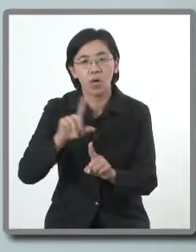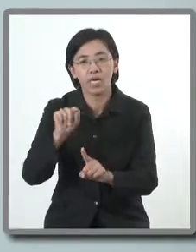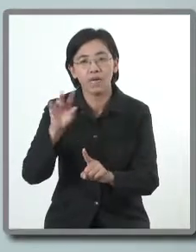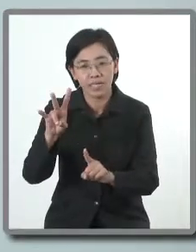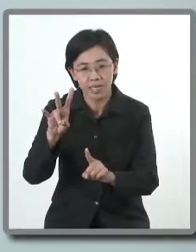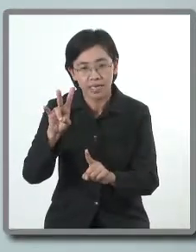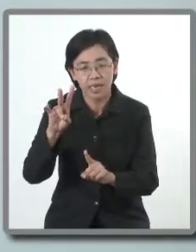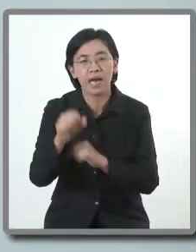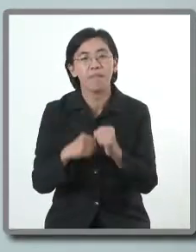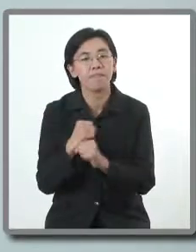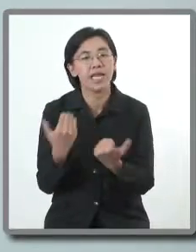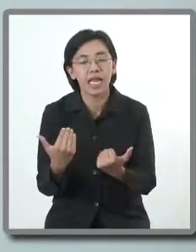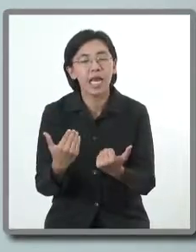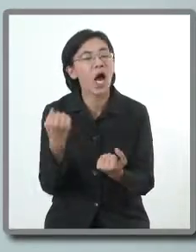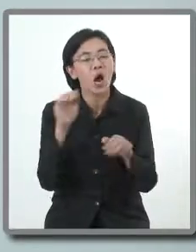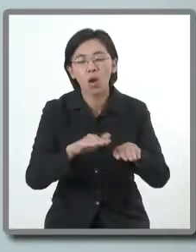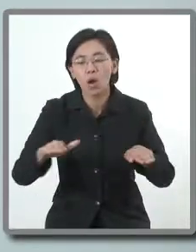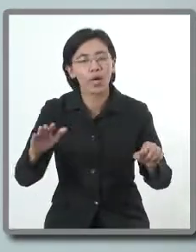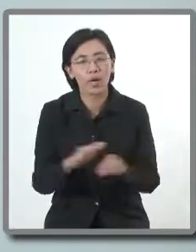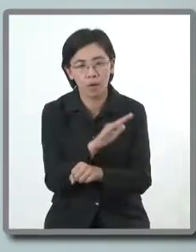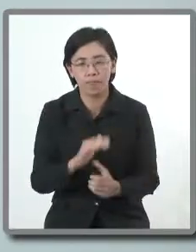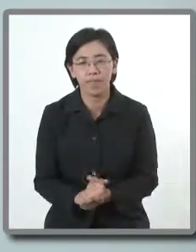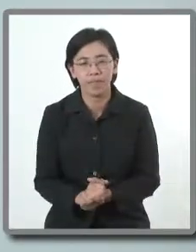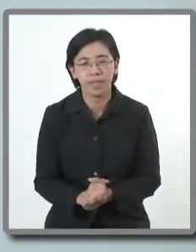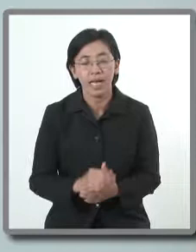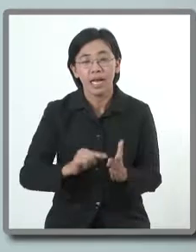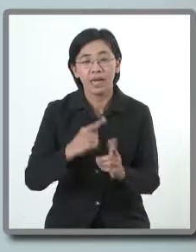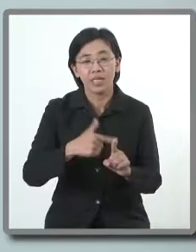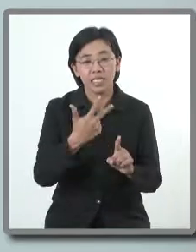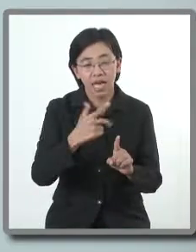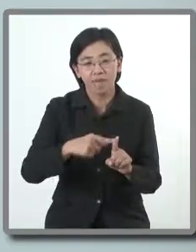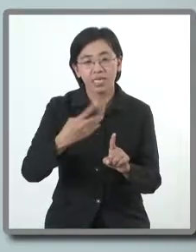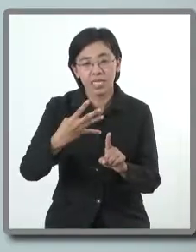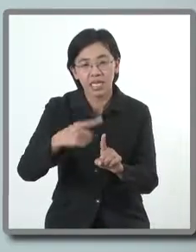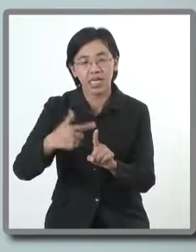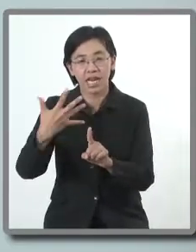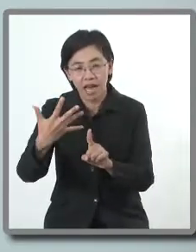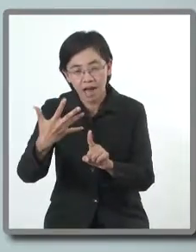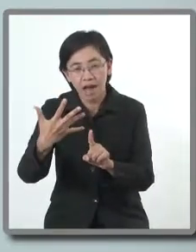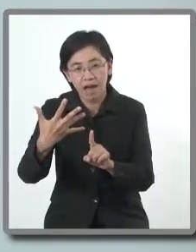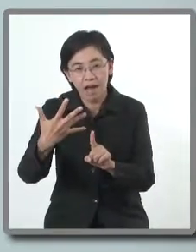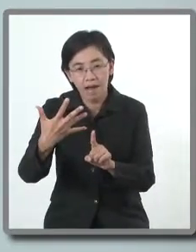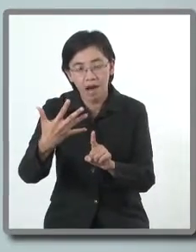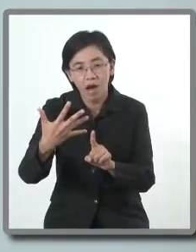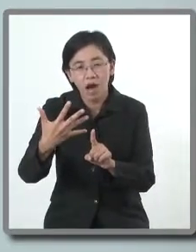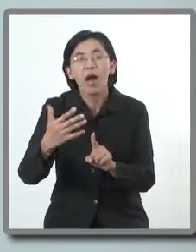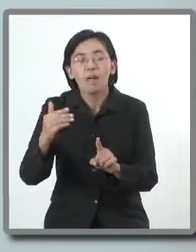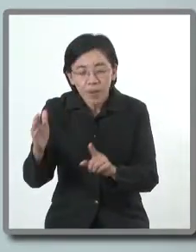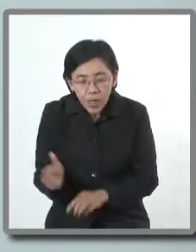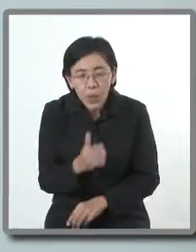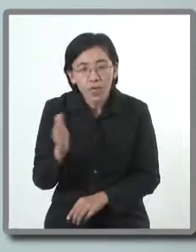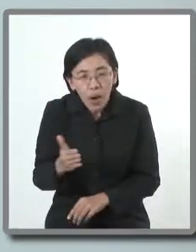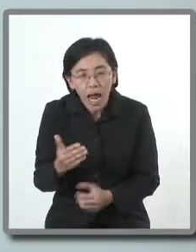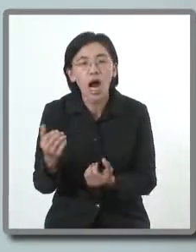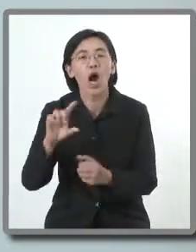าย น นะครับเพราะฉะนั้นตั้งแต่เดือนมีนาเมษาพฤษภาเนี่ยก็จะส่งมอบเป็นงวดละ100